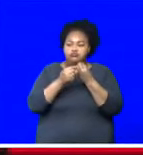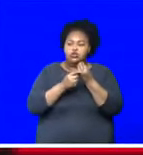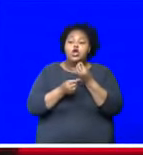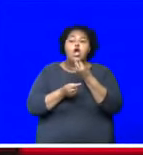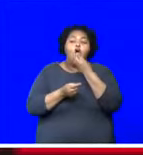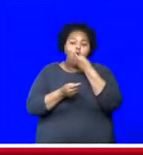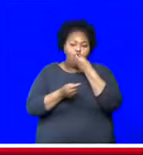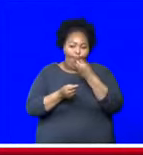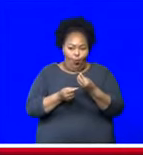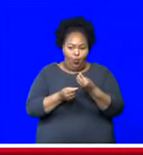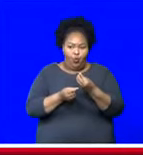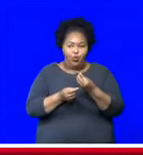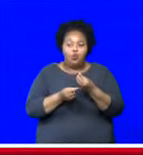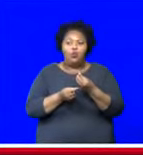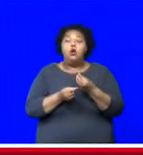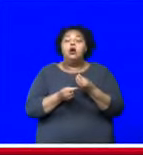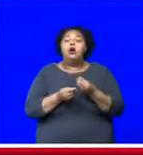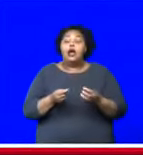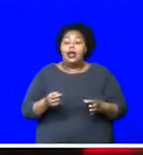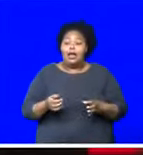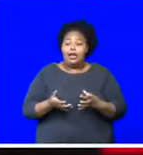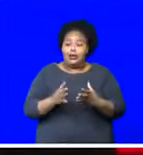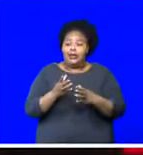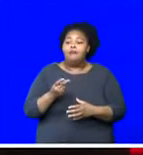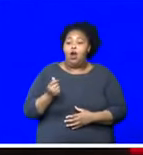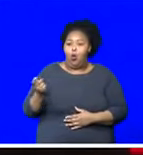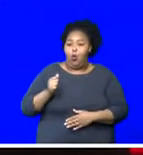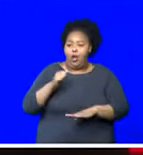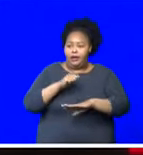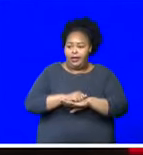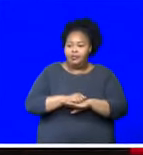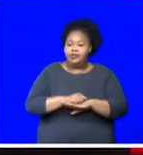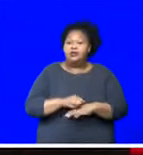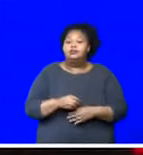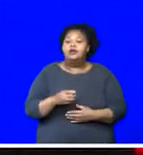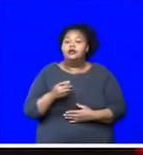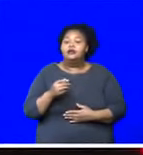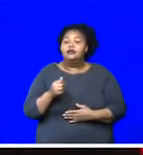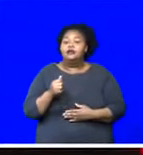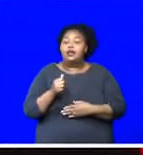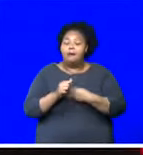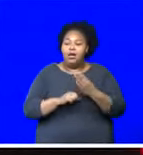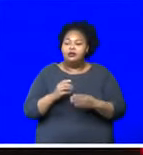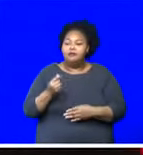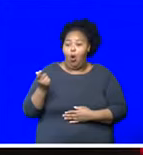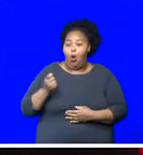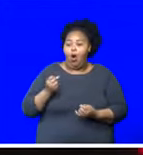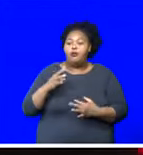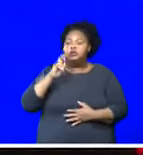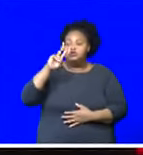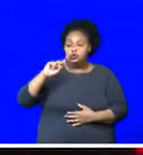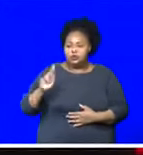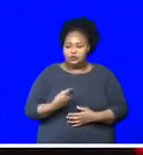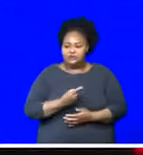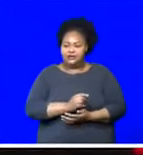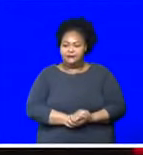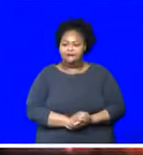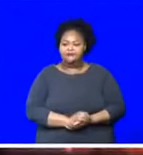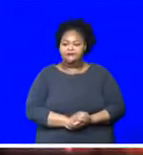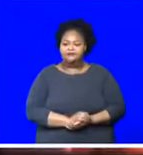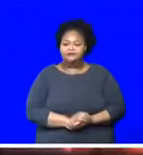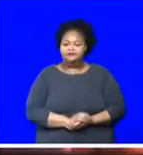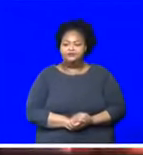singakwendela la bo 2000 sisinye. Tindzaba Eswatini TV kubika Nonjabulo Magagula anasanzisa umlambo kanye nathembi